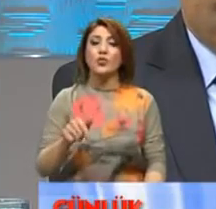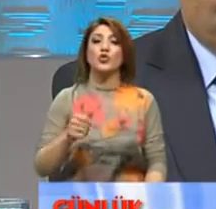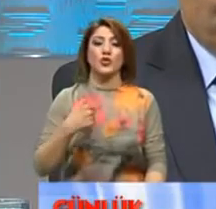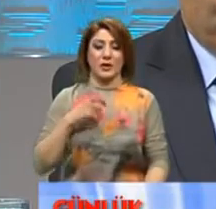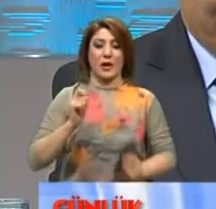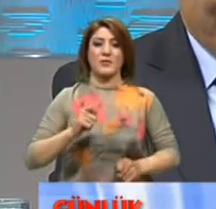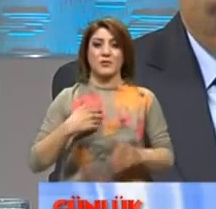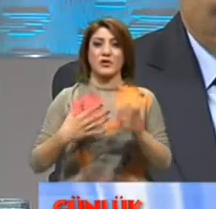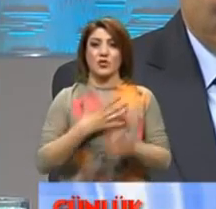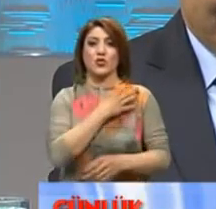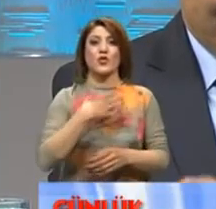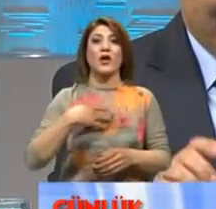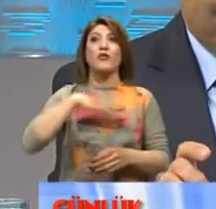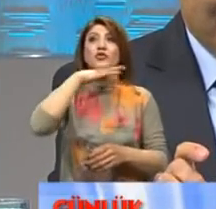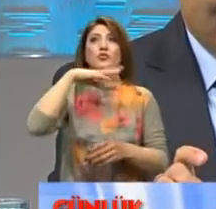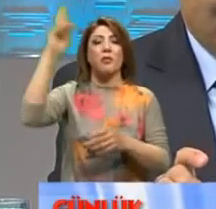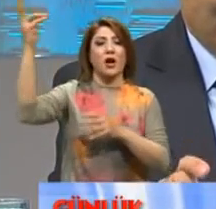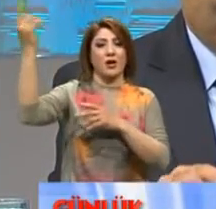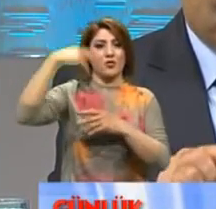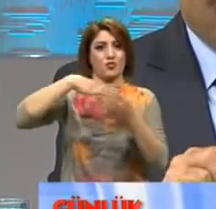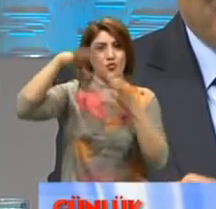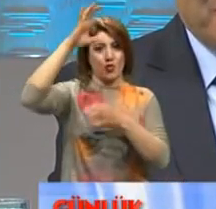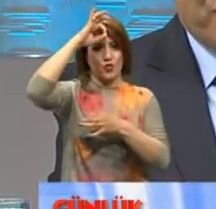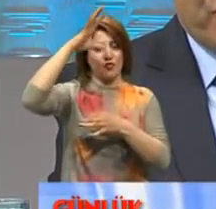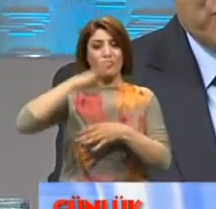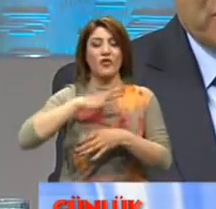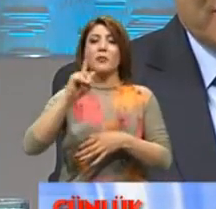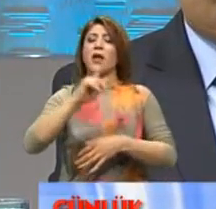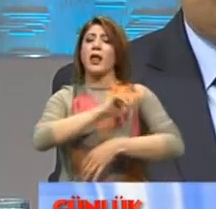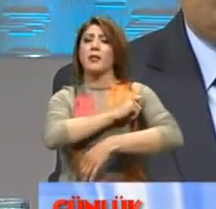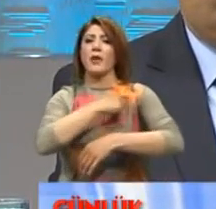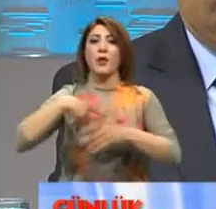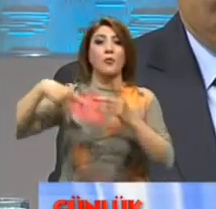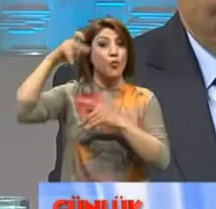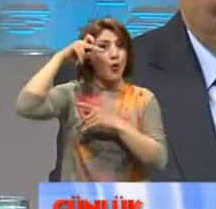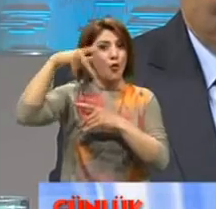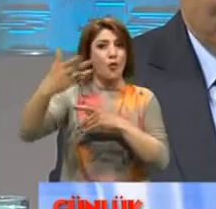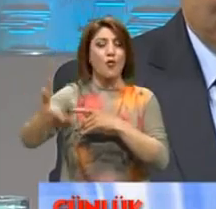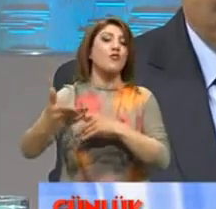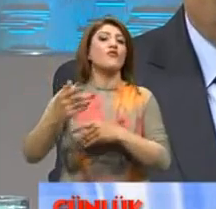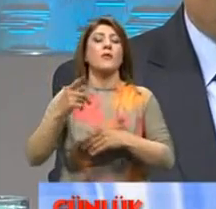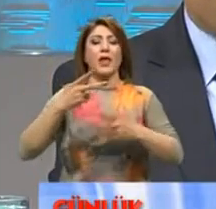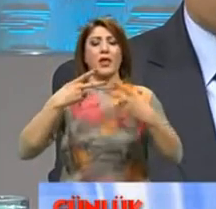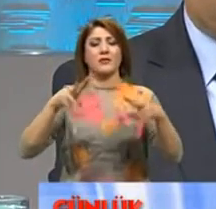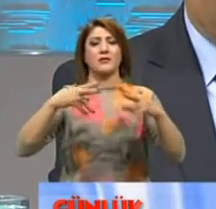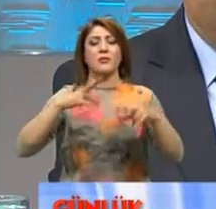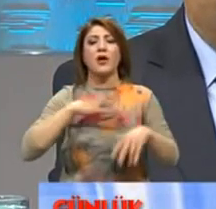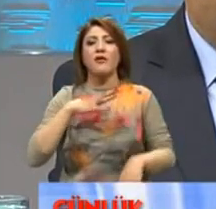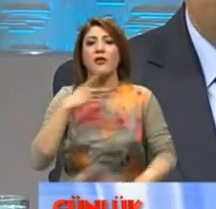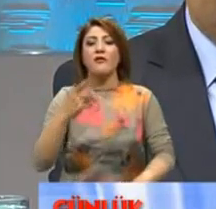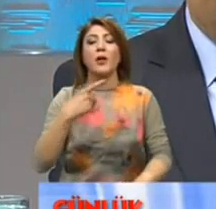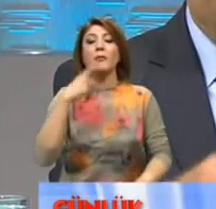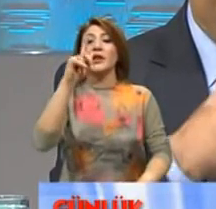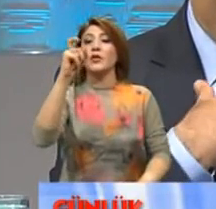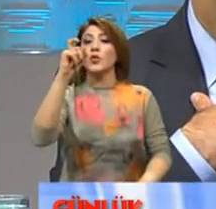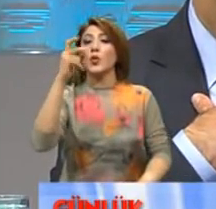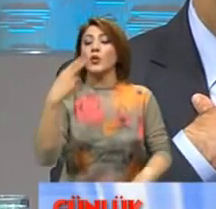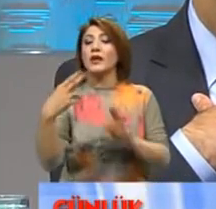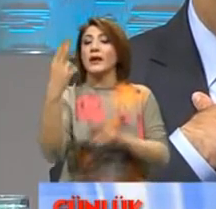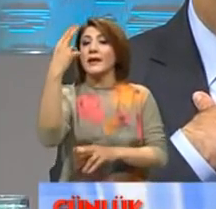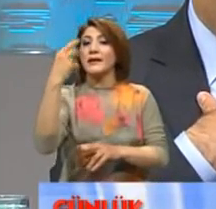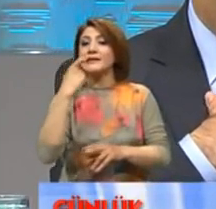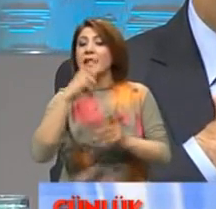sempozyuma gelen yabancı öğretim üyeleri de var. Değerler eğitimiyle ilgilenen. Bir Alman profesörün enteresan bir şeyi var, açıklaması var. 97'ye kadar diyor, biz